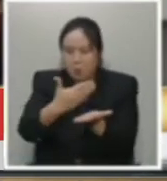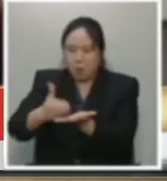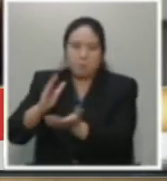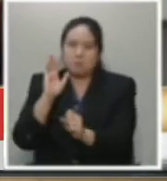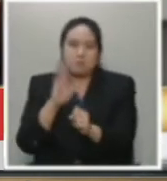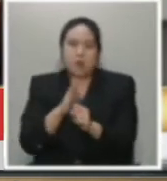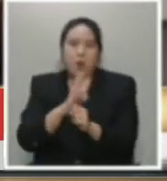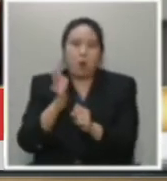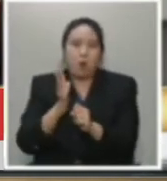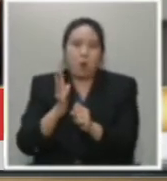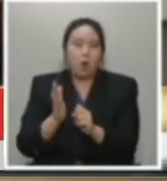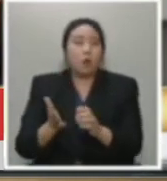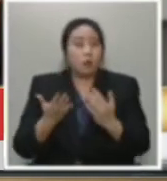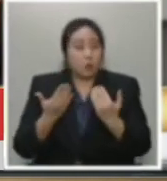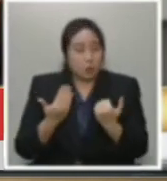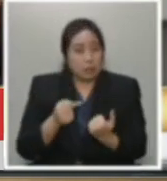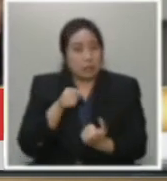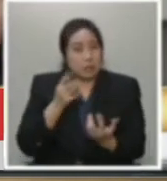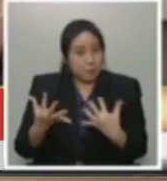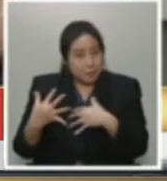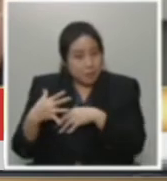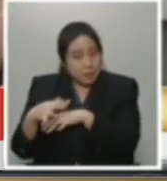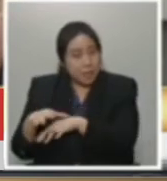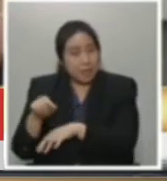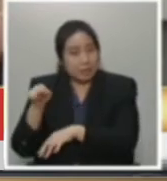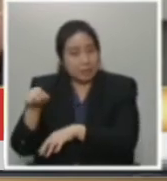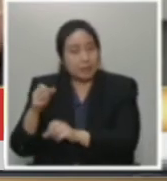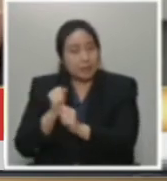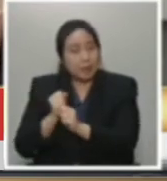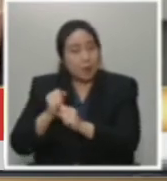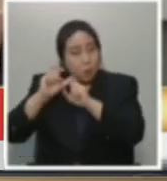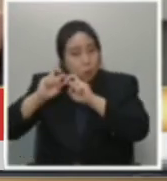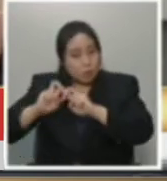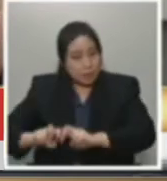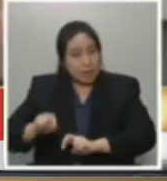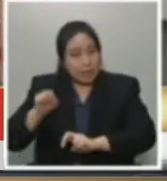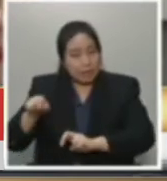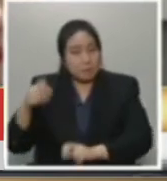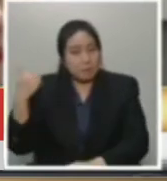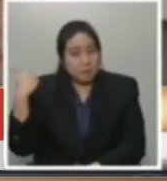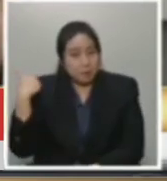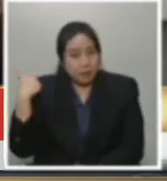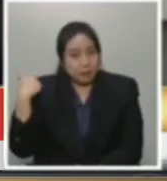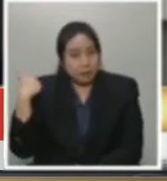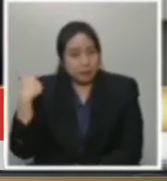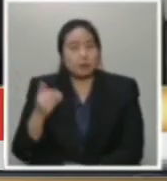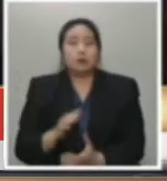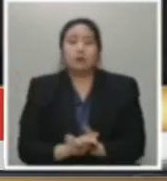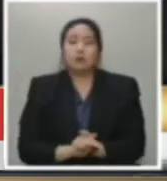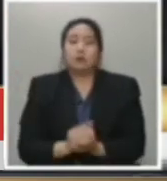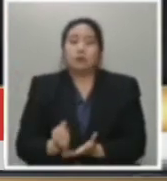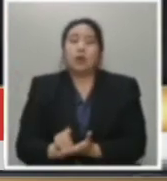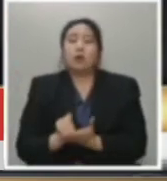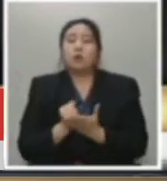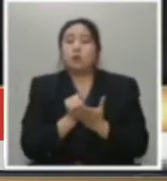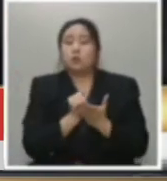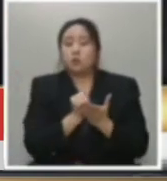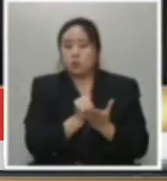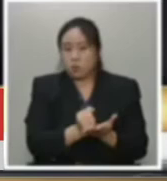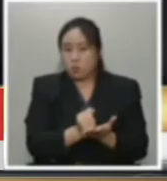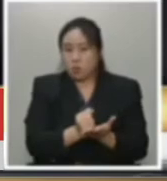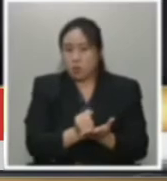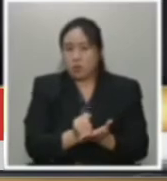ประสานไปที่หรือว่าทำงานวิจัยเกี่ยวกับเรื่องนี้หรือไม่เพื่อที่จะทำให้